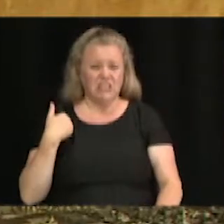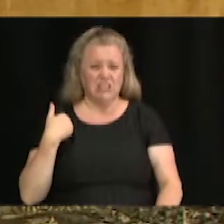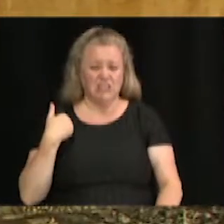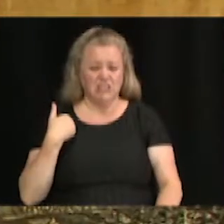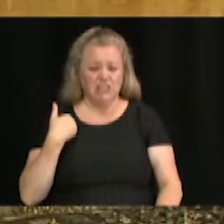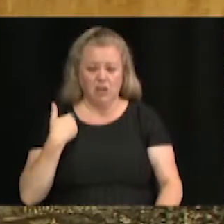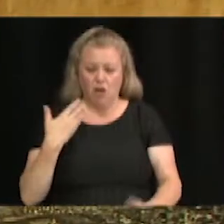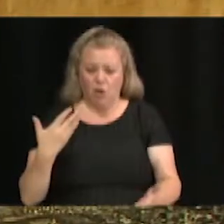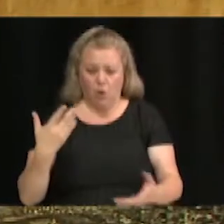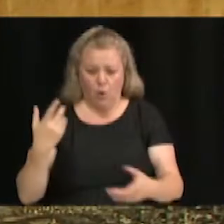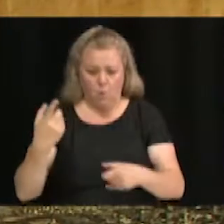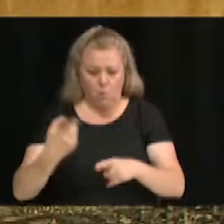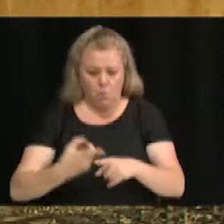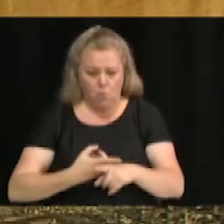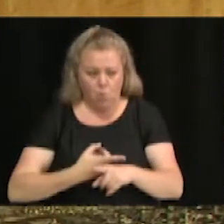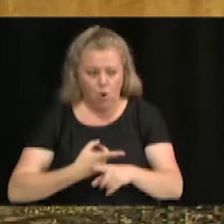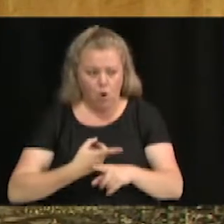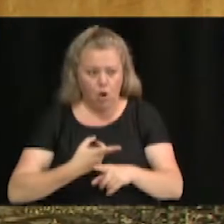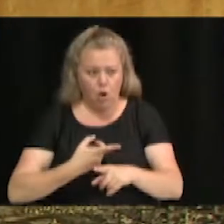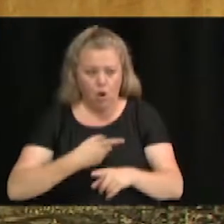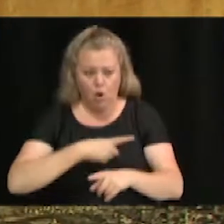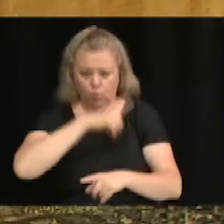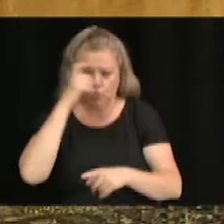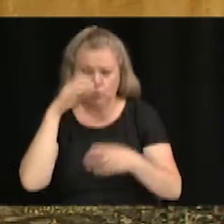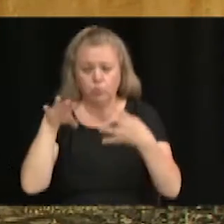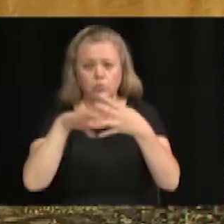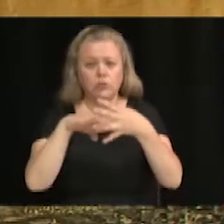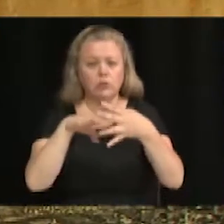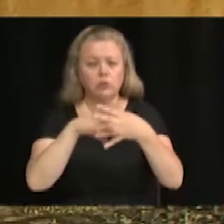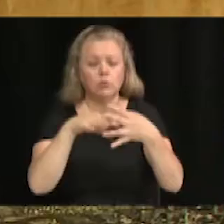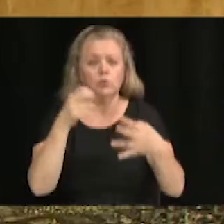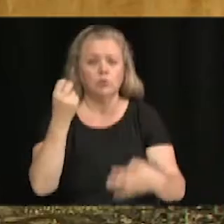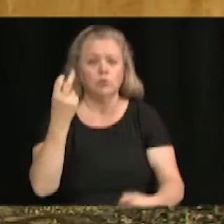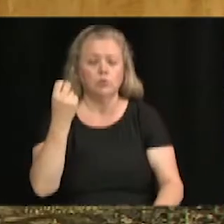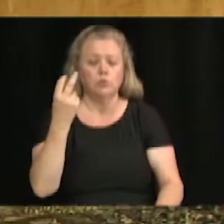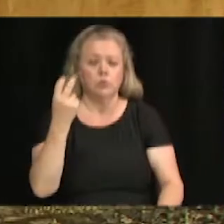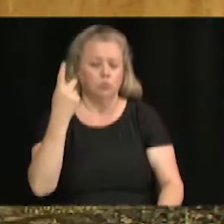à la fin du mois de... En tout cas, on est dans le milieu du mois d'août, on est le 12 à août, là.